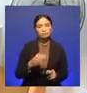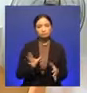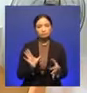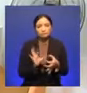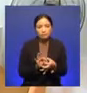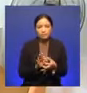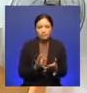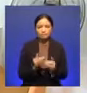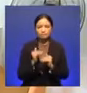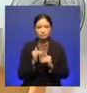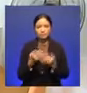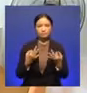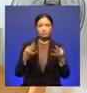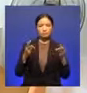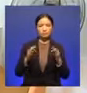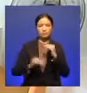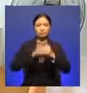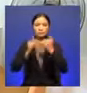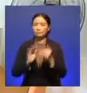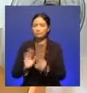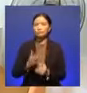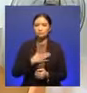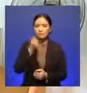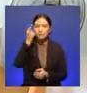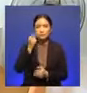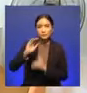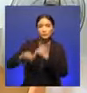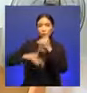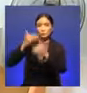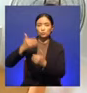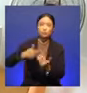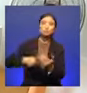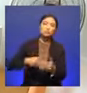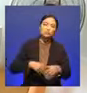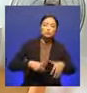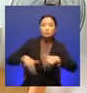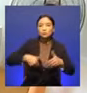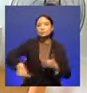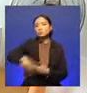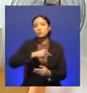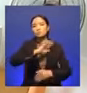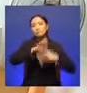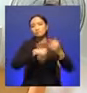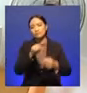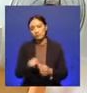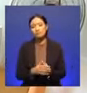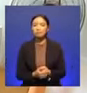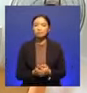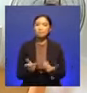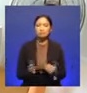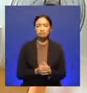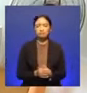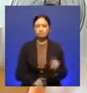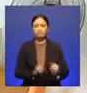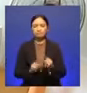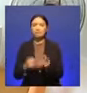รวนที่จำกัดอิสรภาพในการพัฒนาเพราะผมเข้าใจว่าการพัฒนาแบบ community development การทำ innovation อะไรต่างๆเนี่ยเราคงไม่สามารถม